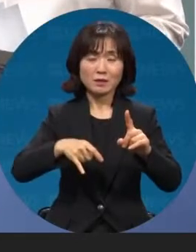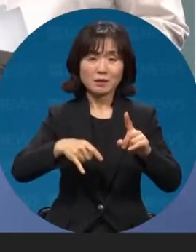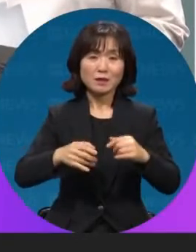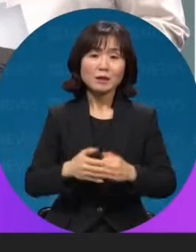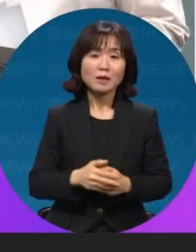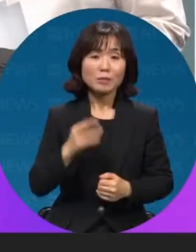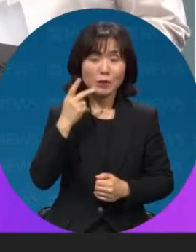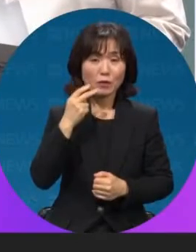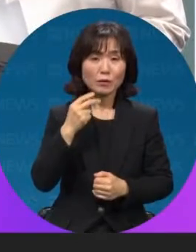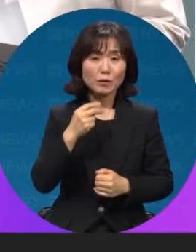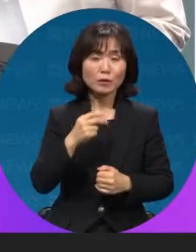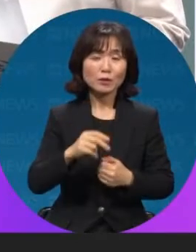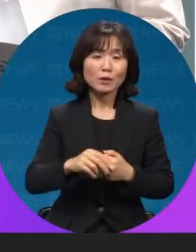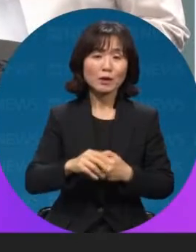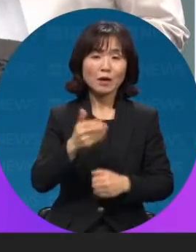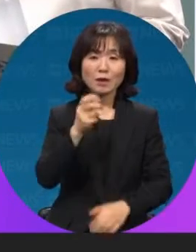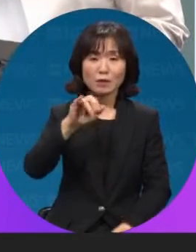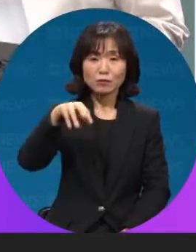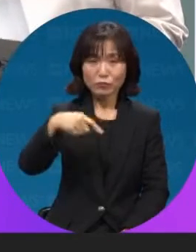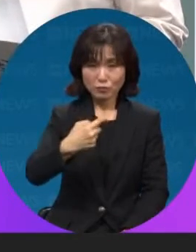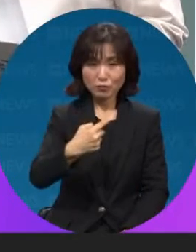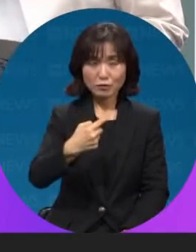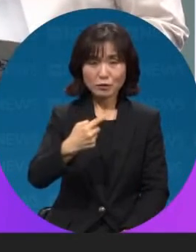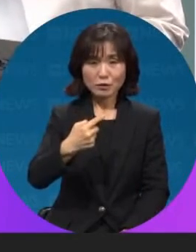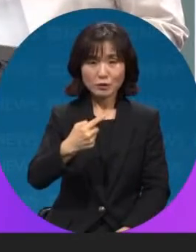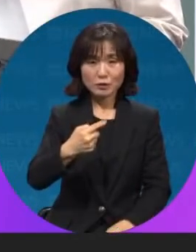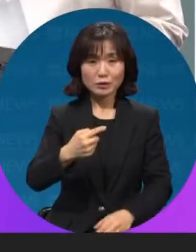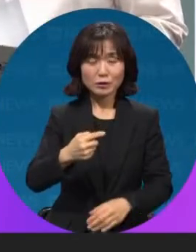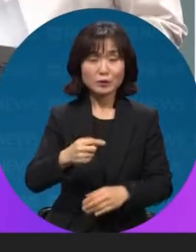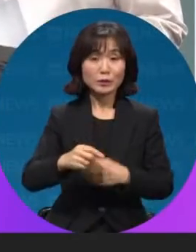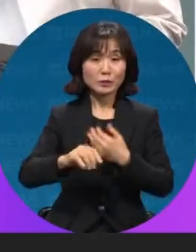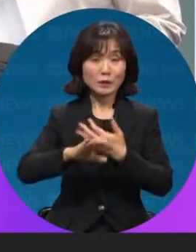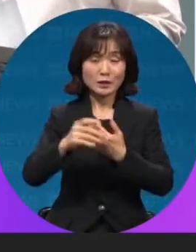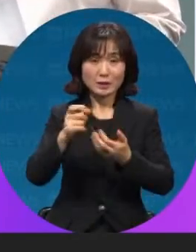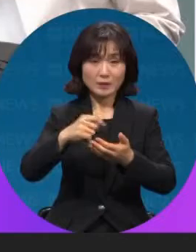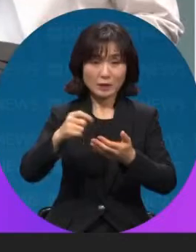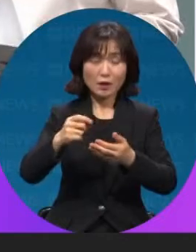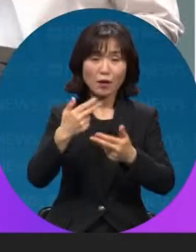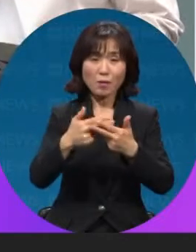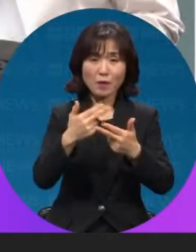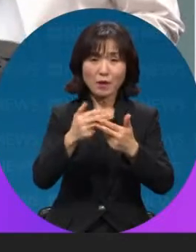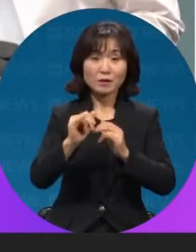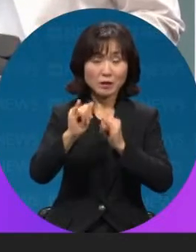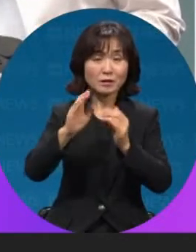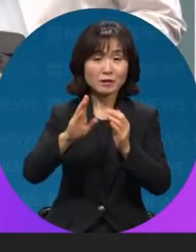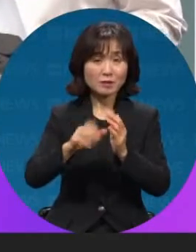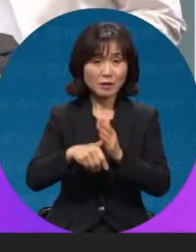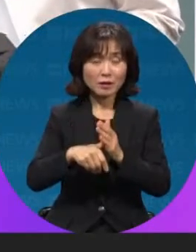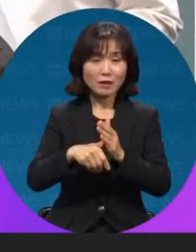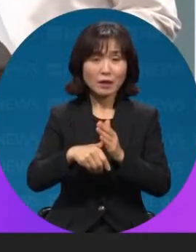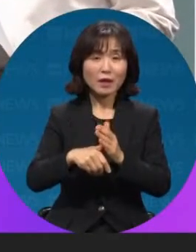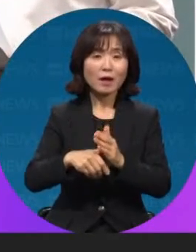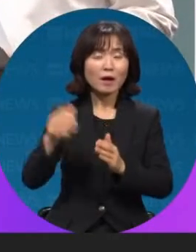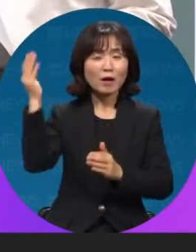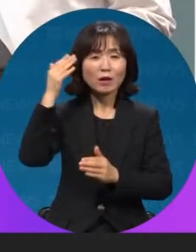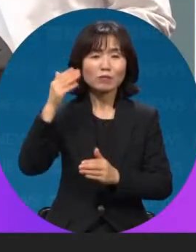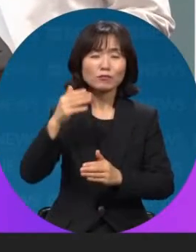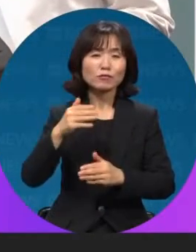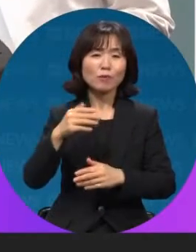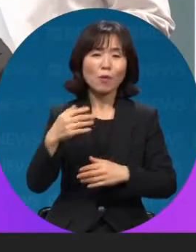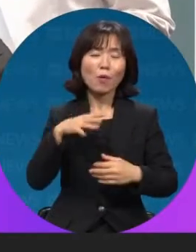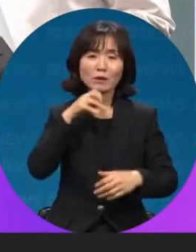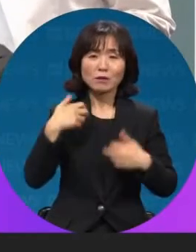할리우드 외신기자 옆에가 수상하는 골든글로브 시상식 3대 부문의 우리나라 최초로 오징어 게임이 이름을 올린 겁니다 이